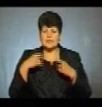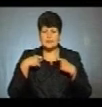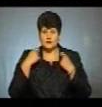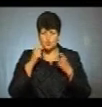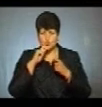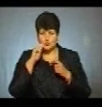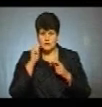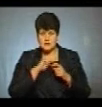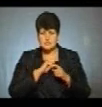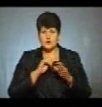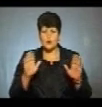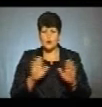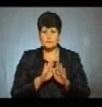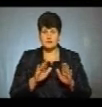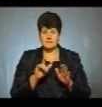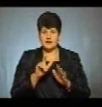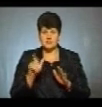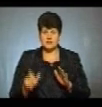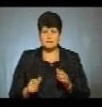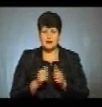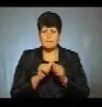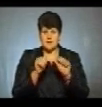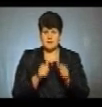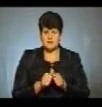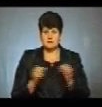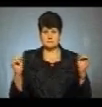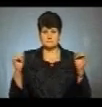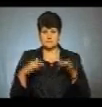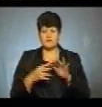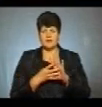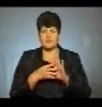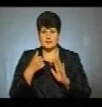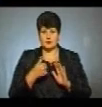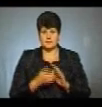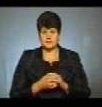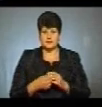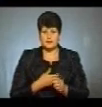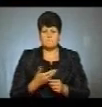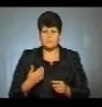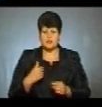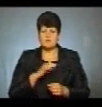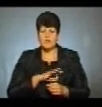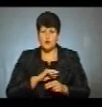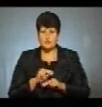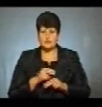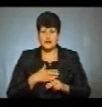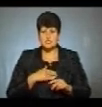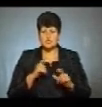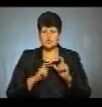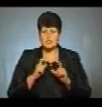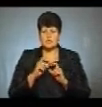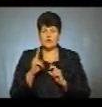української оперної співачки біля її пам'ятника збираються 9 років поспіль. Ми виховуємо наших студентів коледжу в